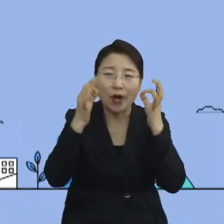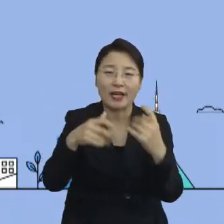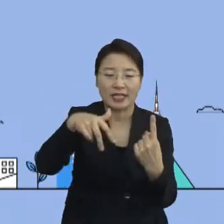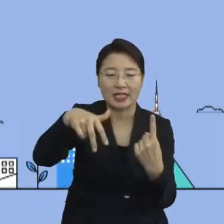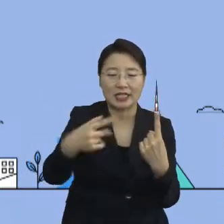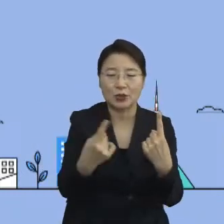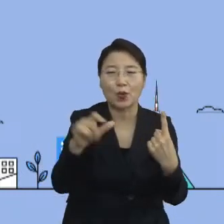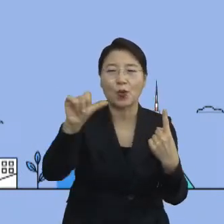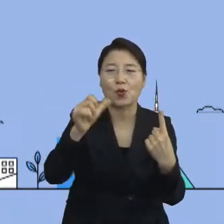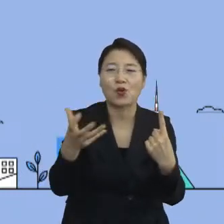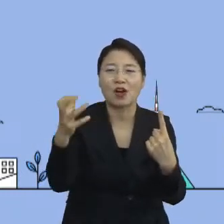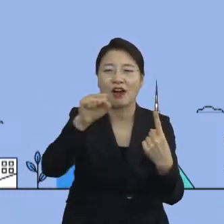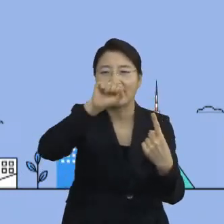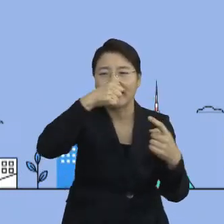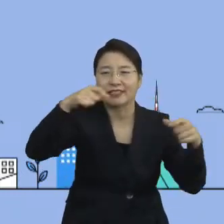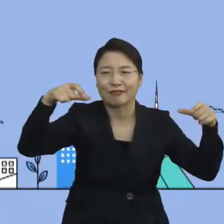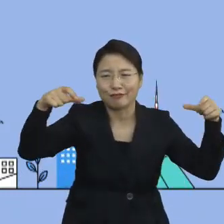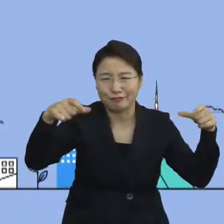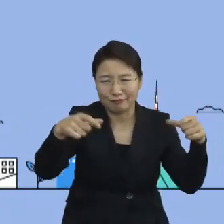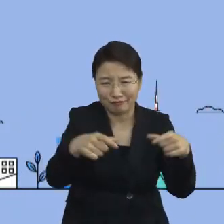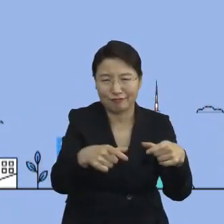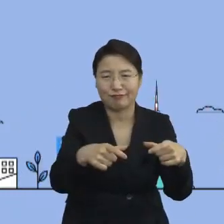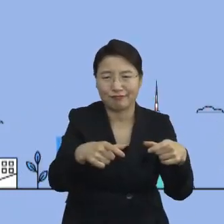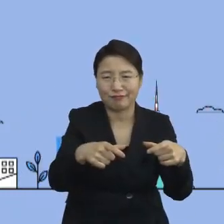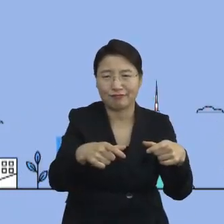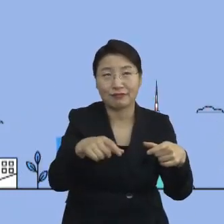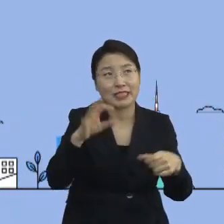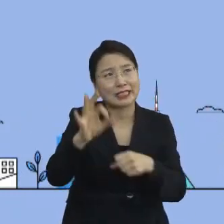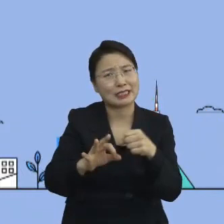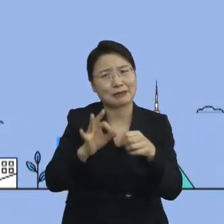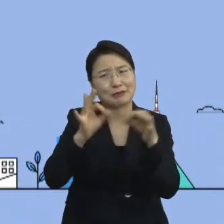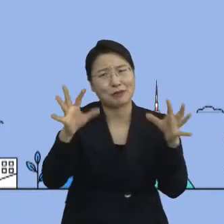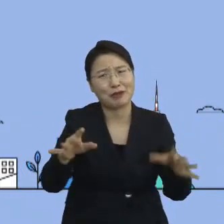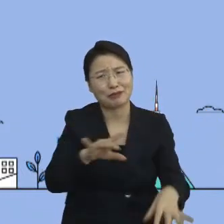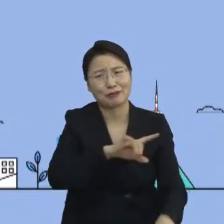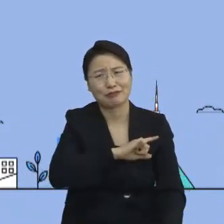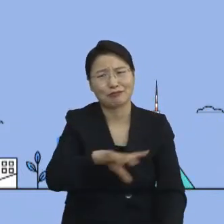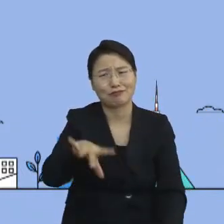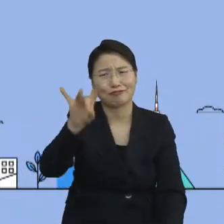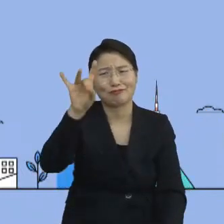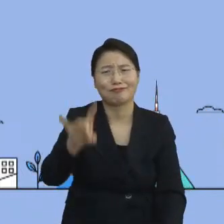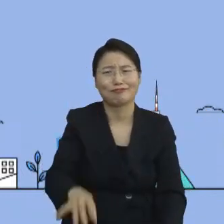5천억의 예산을 줄여서 편성했습니다. 이거는 거의 한 십몇 년 만에 처음입니다.